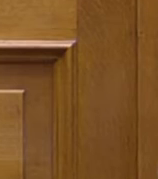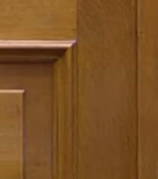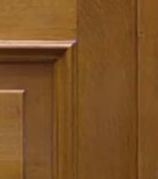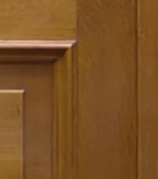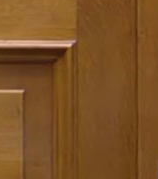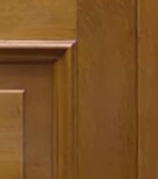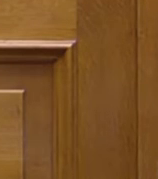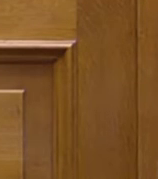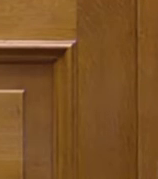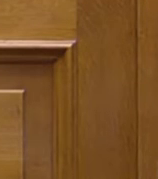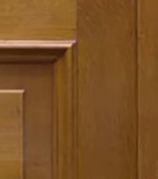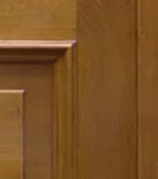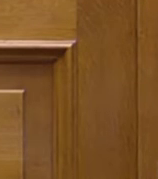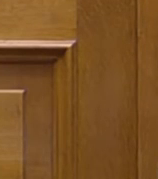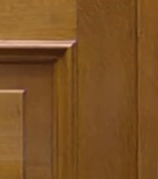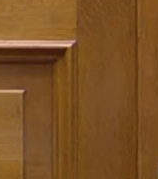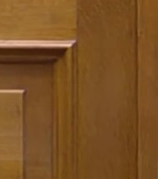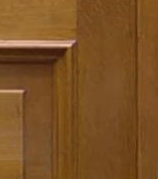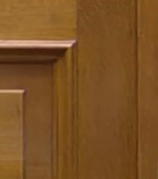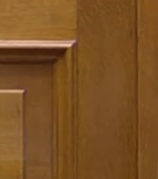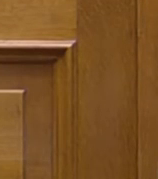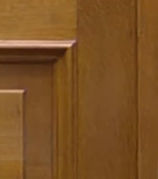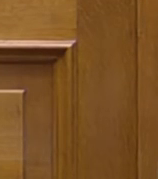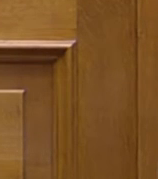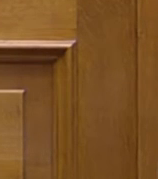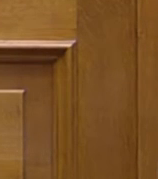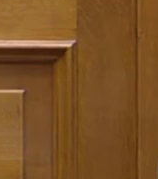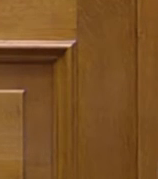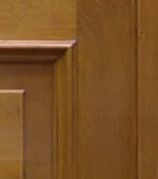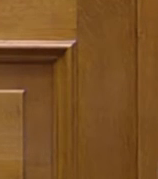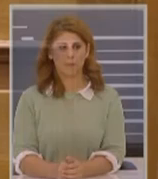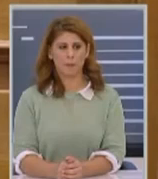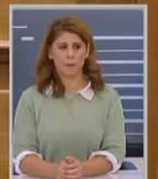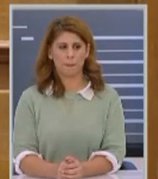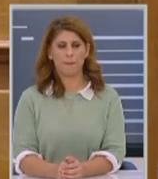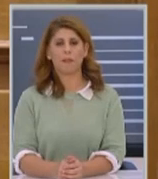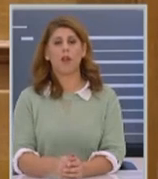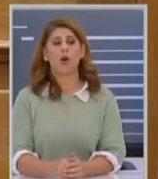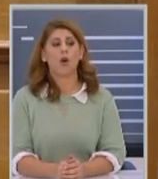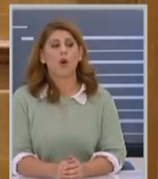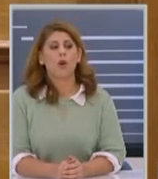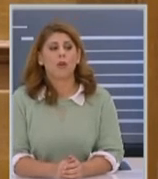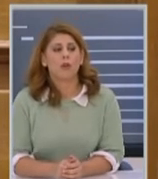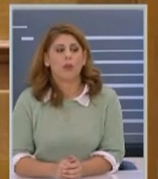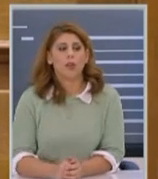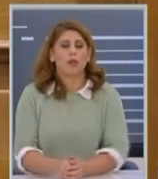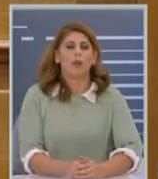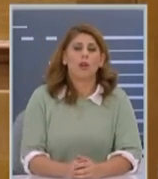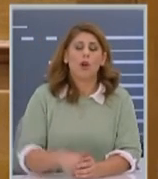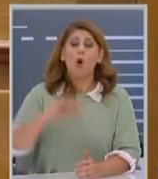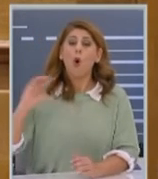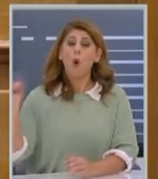έφτασαν τα 150 εκατομμύρια ευρώ. Ήδη τα στοιχεία δείχνουν ότι η αύξηση των εξαγωγών και